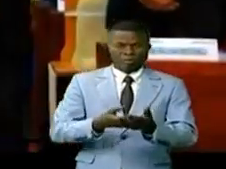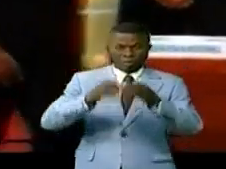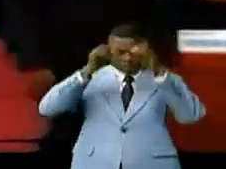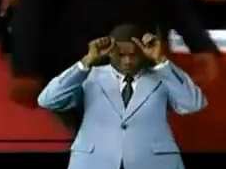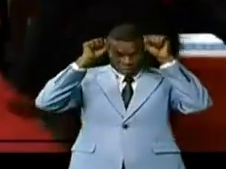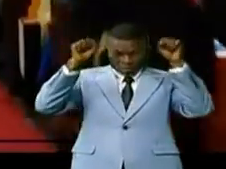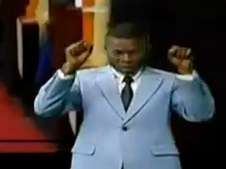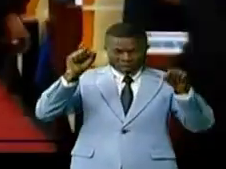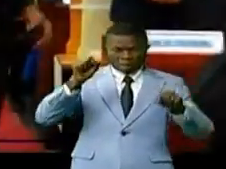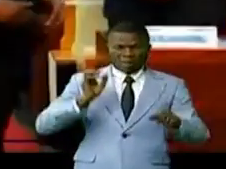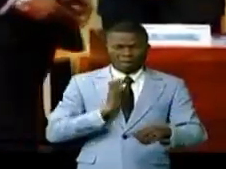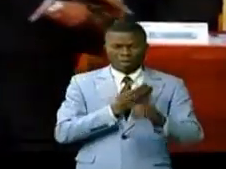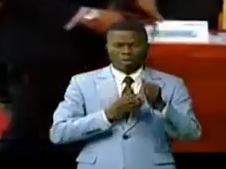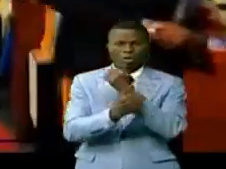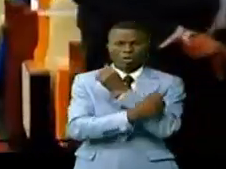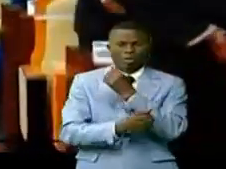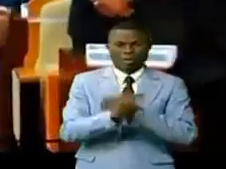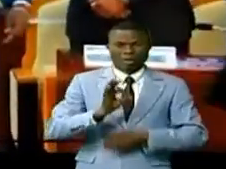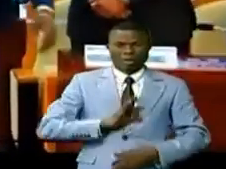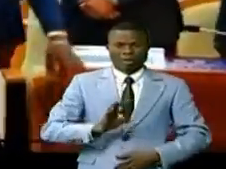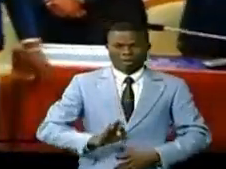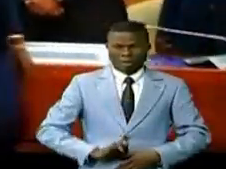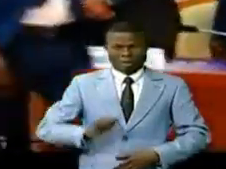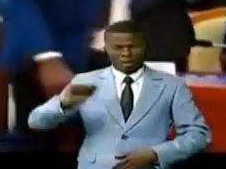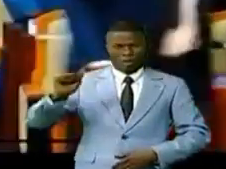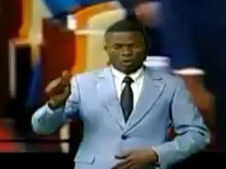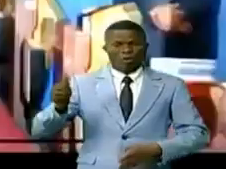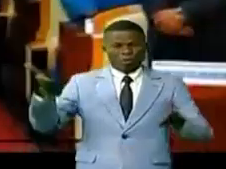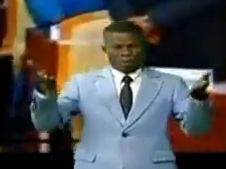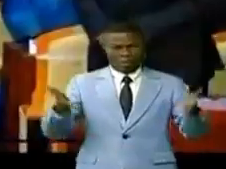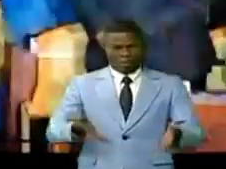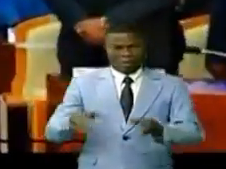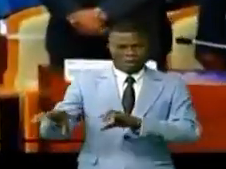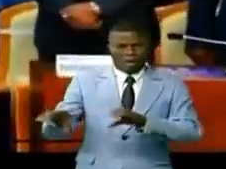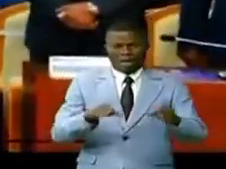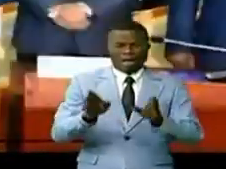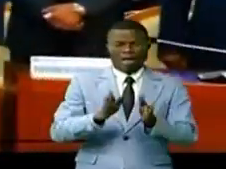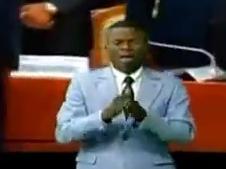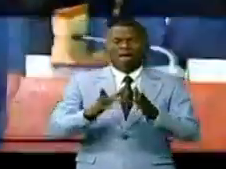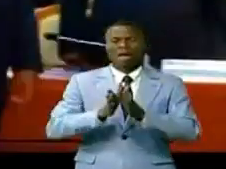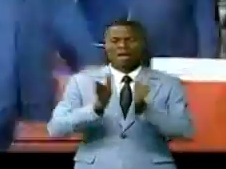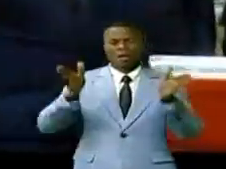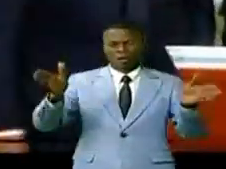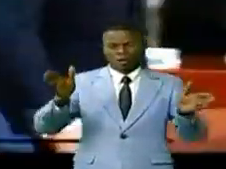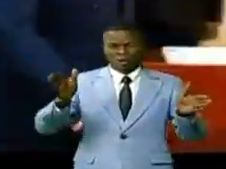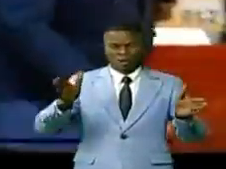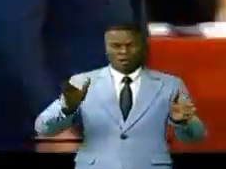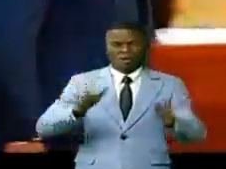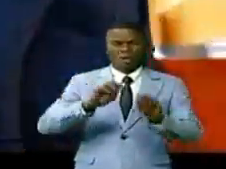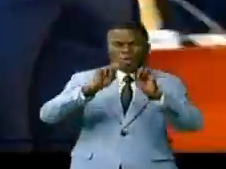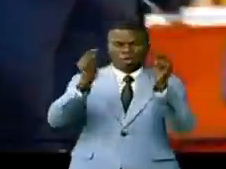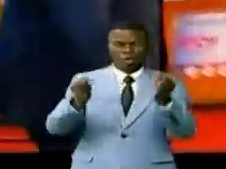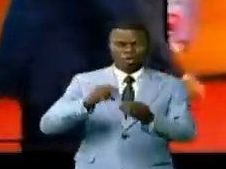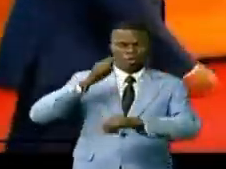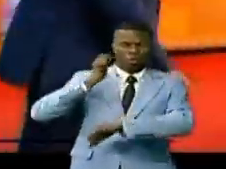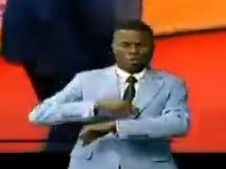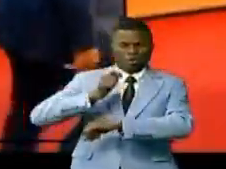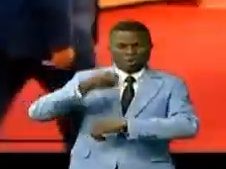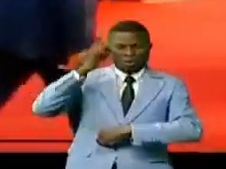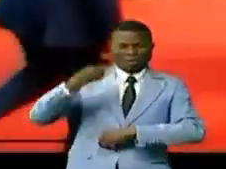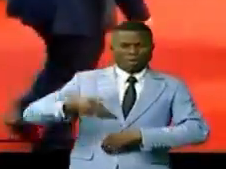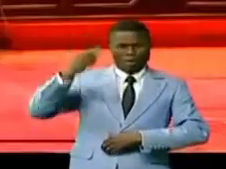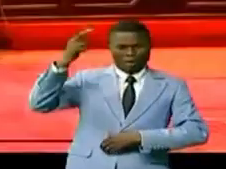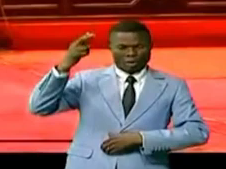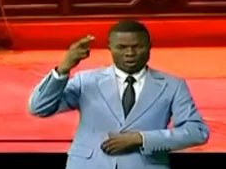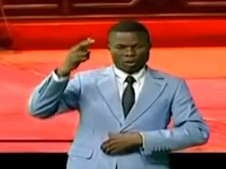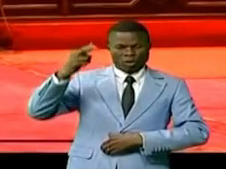des institutions de la République a personnellement assisté à cette audience solennelle et publique de la juridiction considérée comme la plus haute de